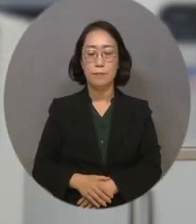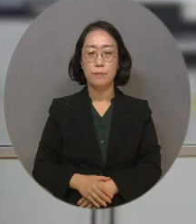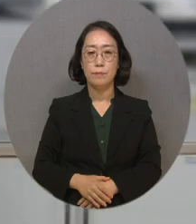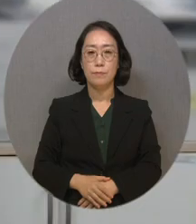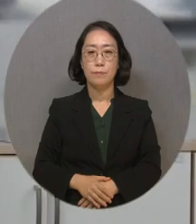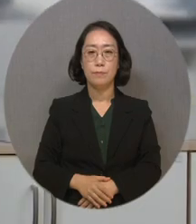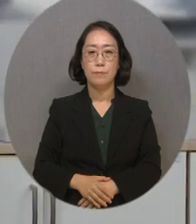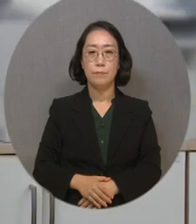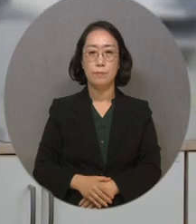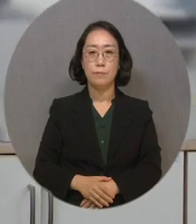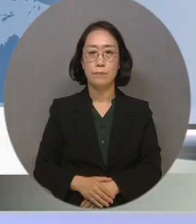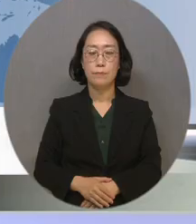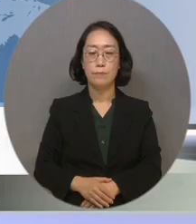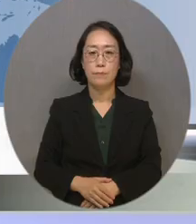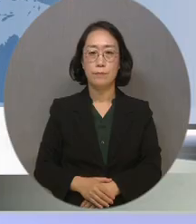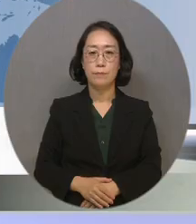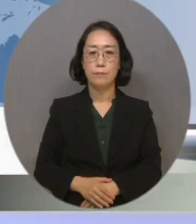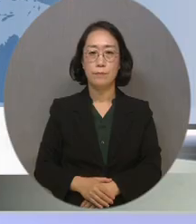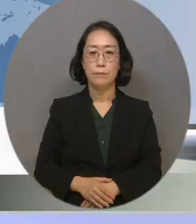이가은입니다.